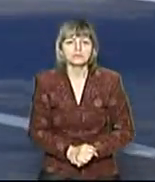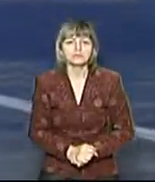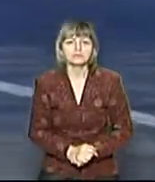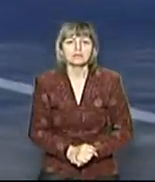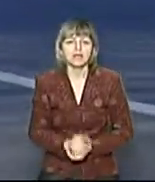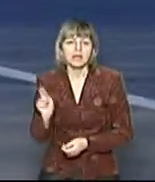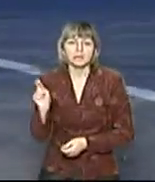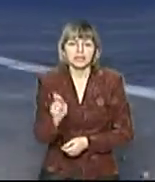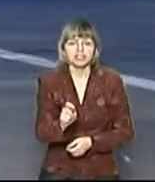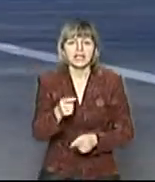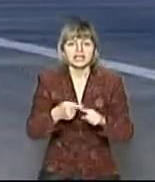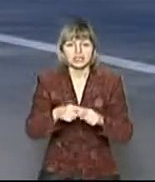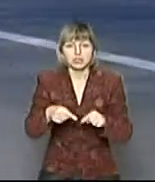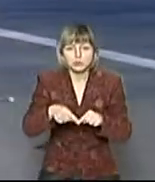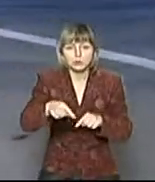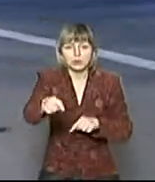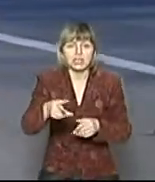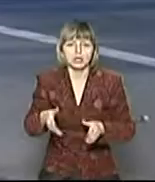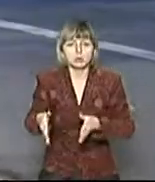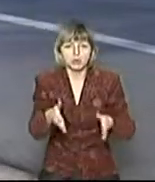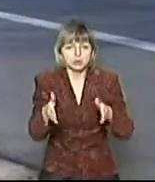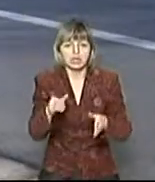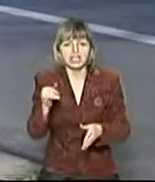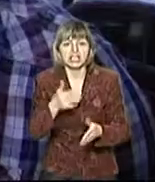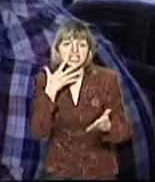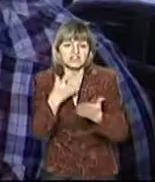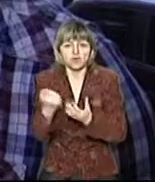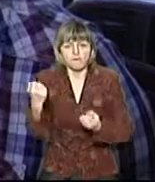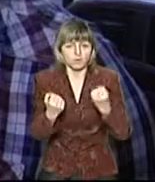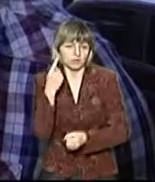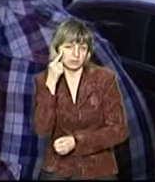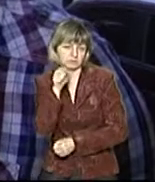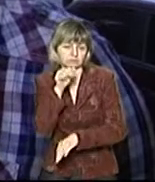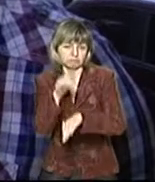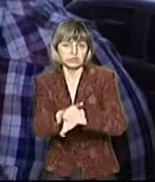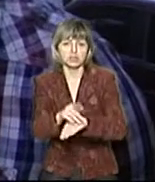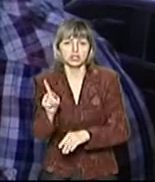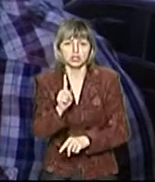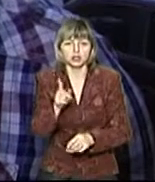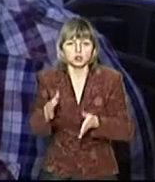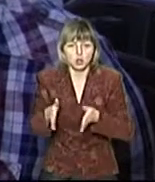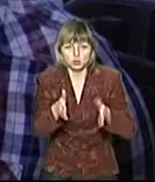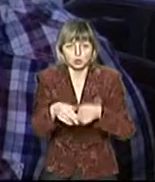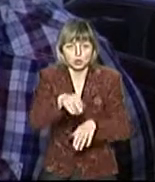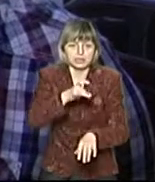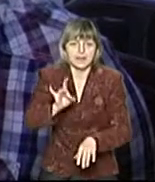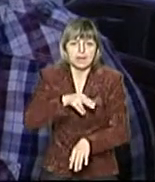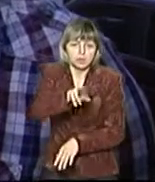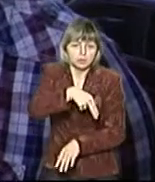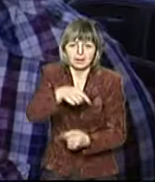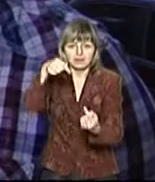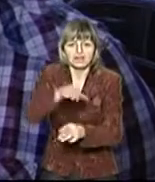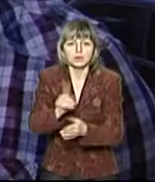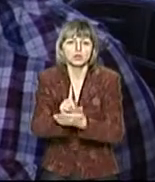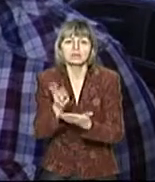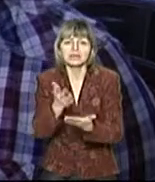Виїжджали на цю ділянку дороги і своїм водійським оком замітили те, що дорожня розмітка не відповідає нормам тим,